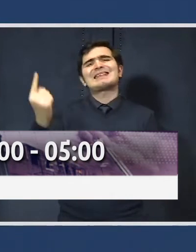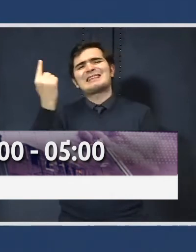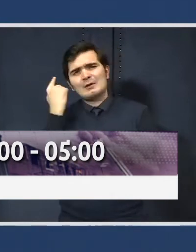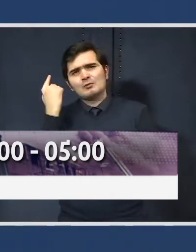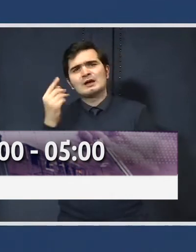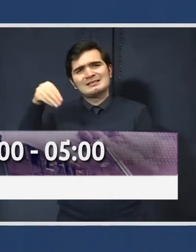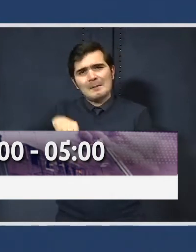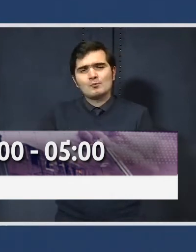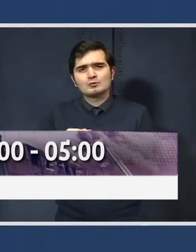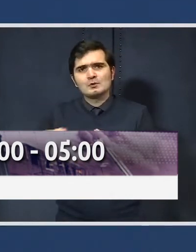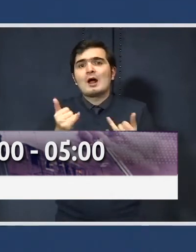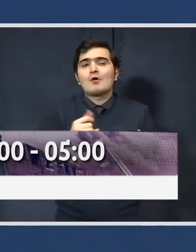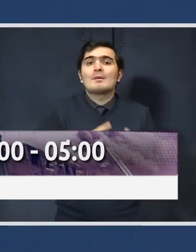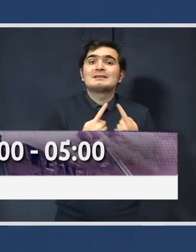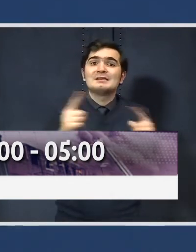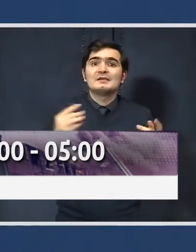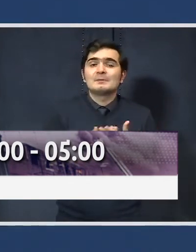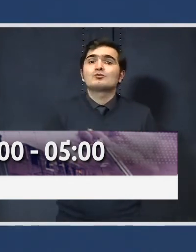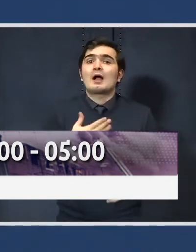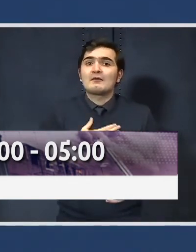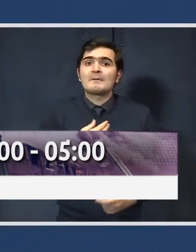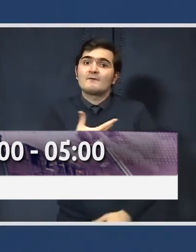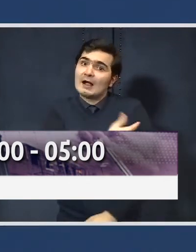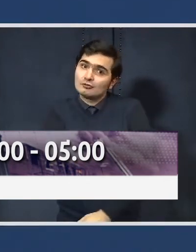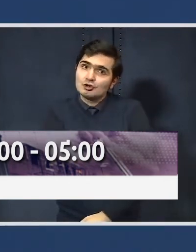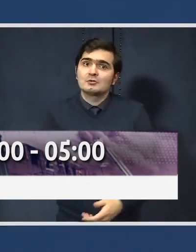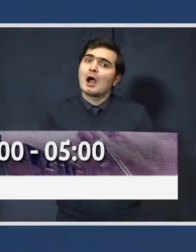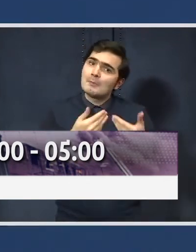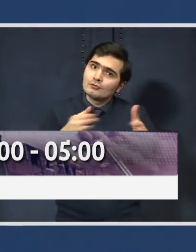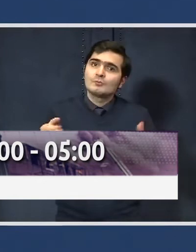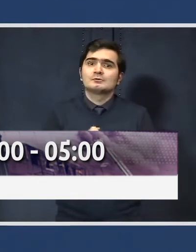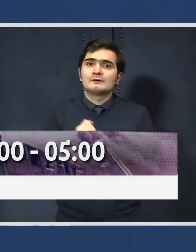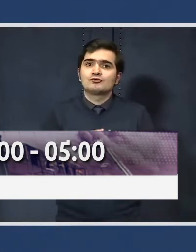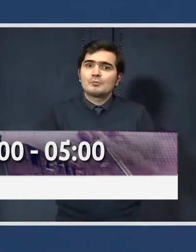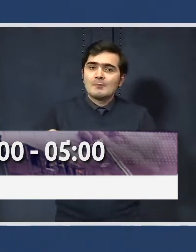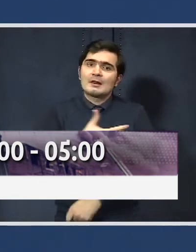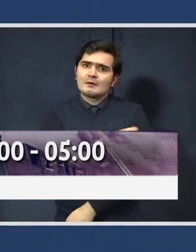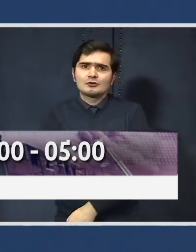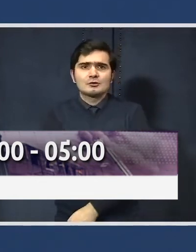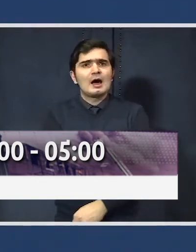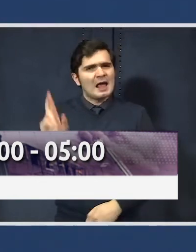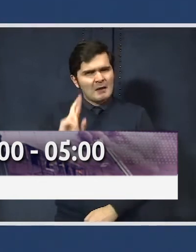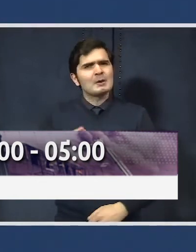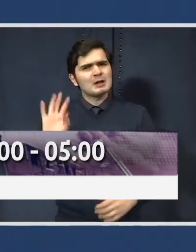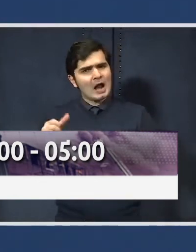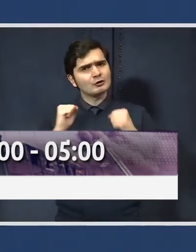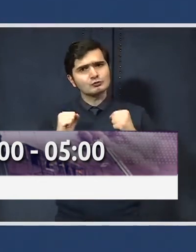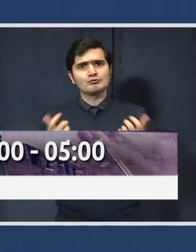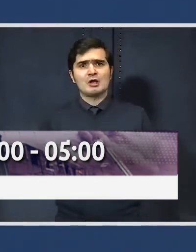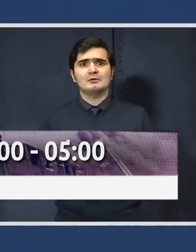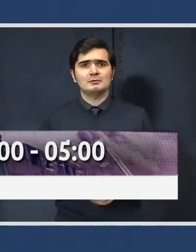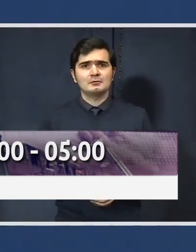o faca Doza de vaccin am început o campanie de vaccinare a va de succes